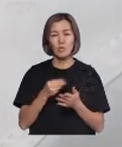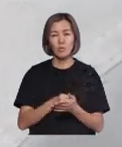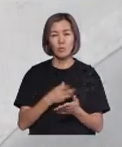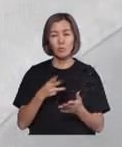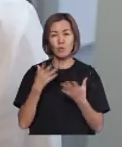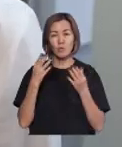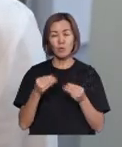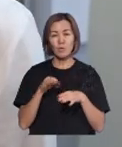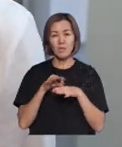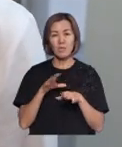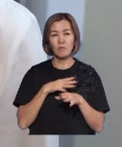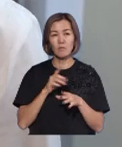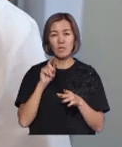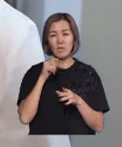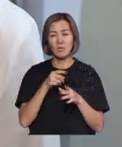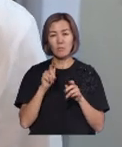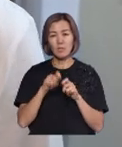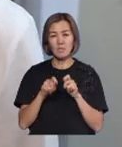жатыр. Экономика тергеп тексеру